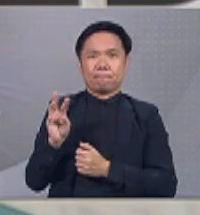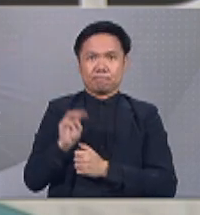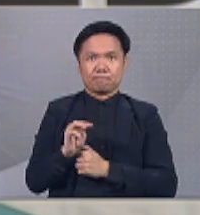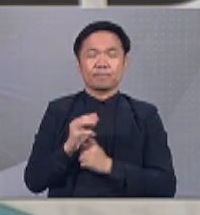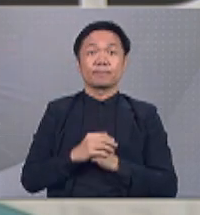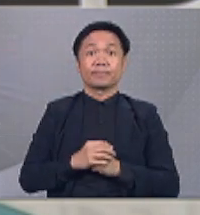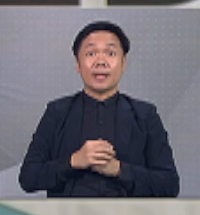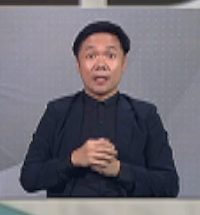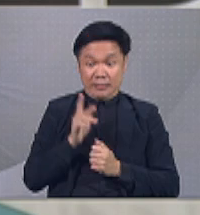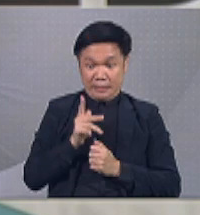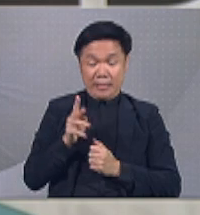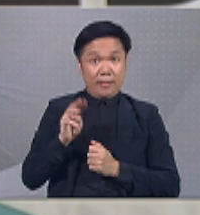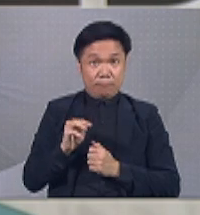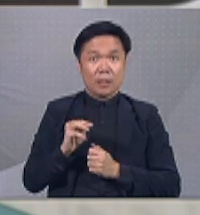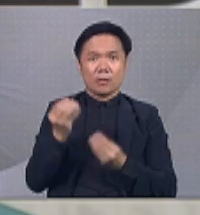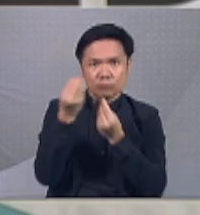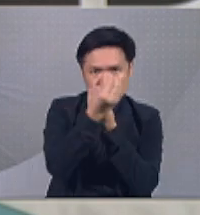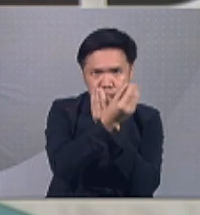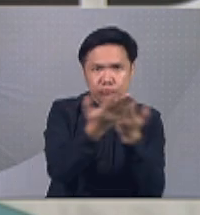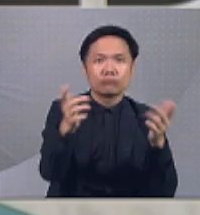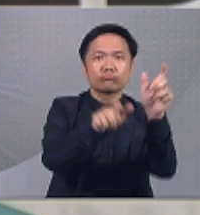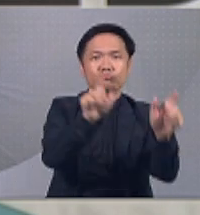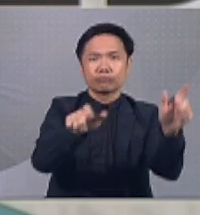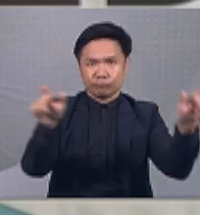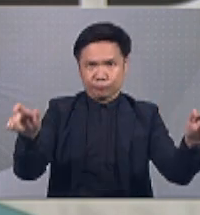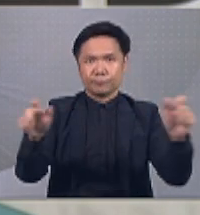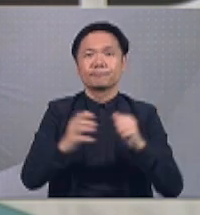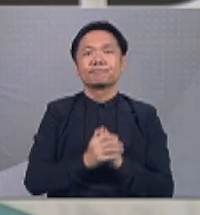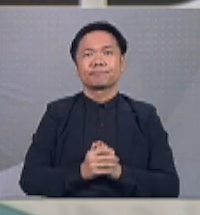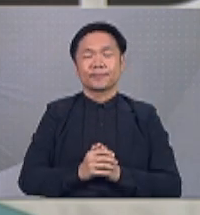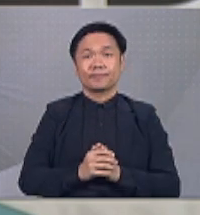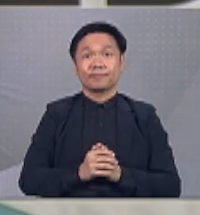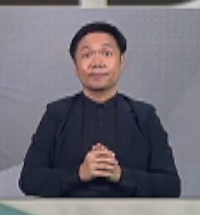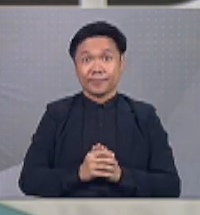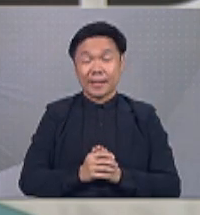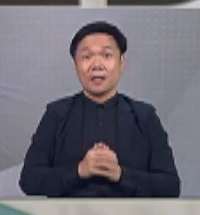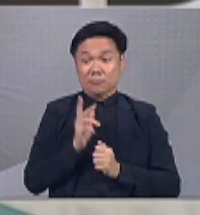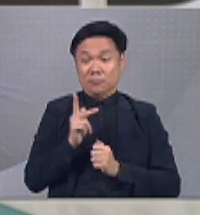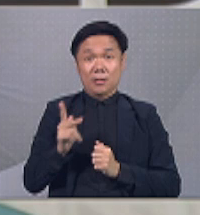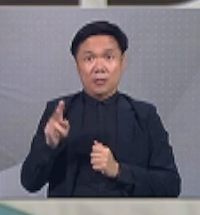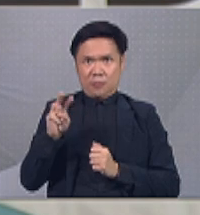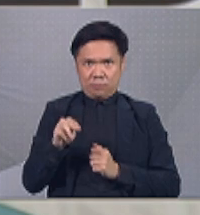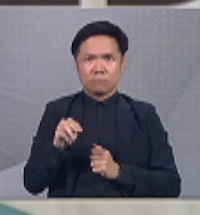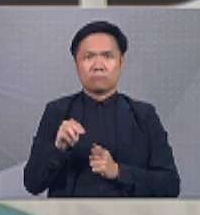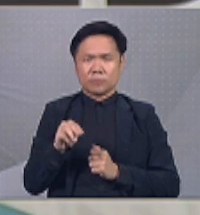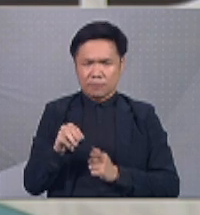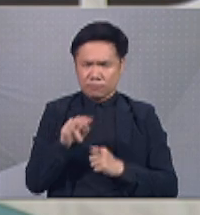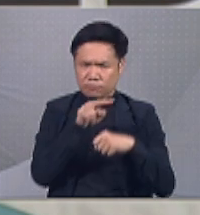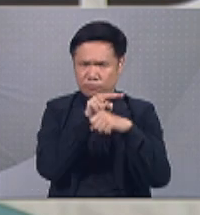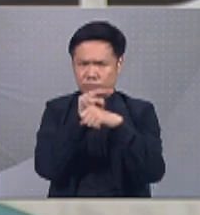dimaklumkan sebagai perkembangan terkini dan kementerian akan memastikan langkah pencegahan dan kawalan